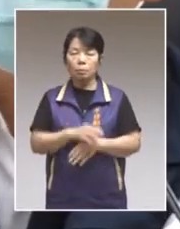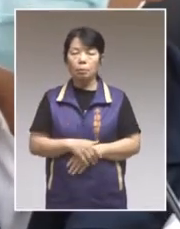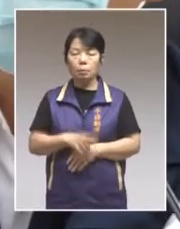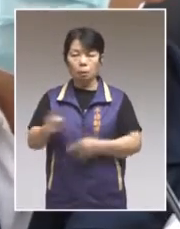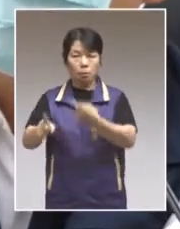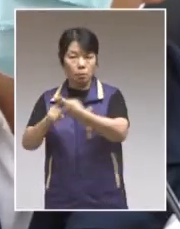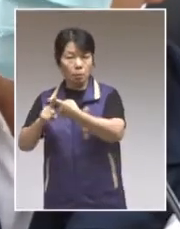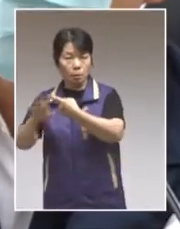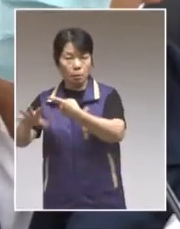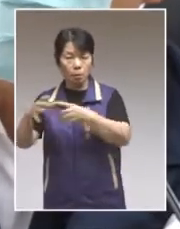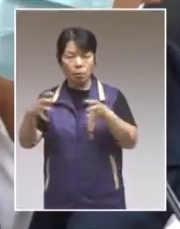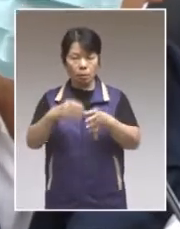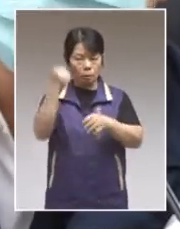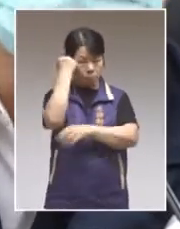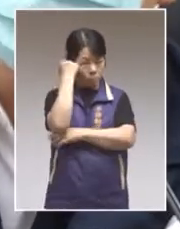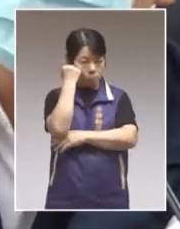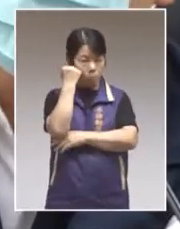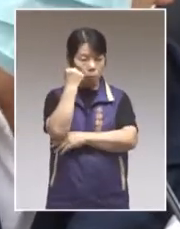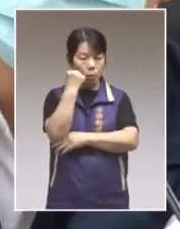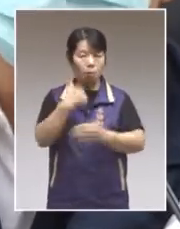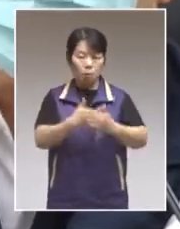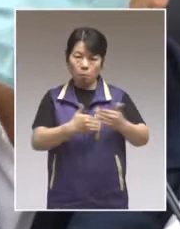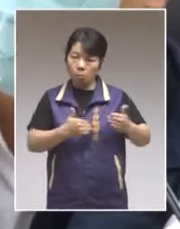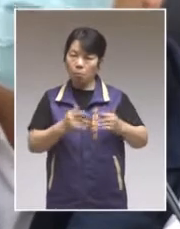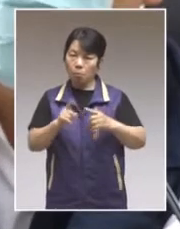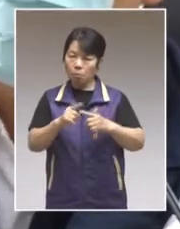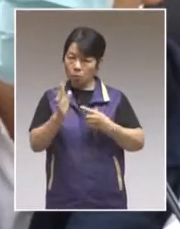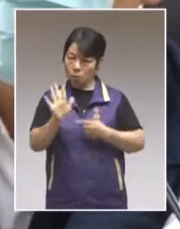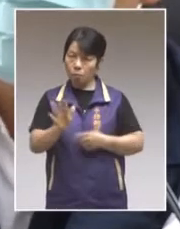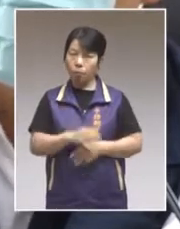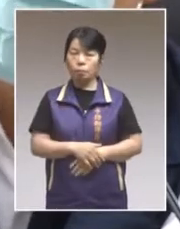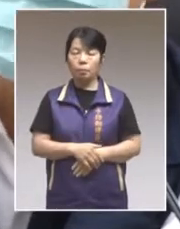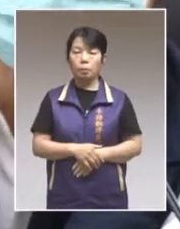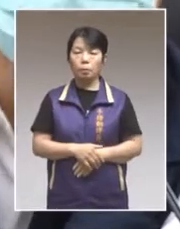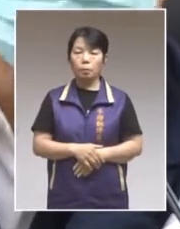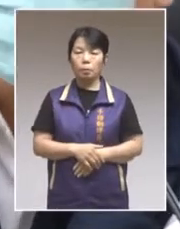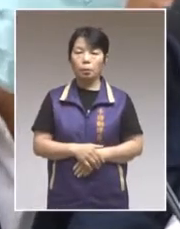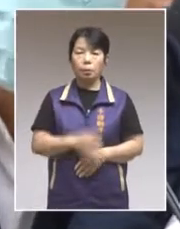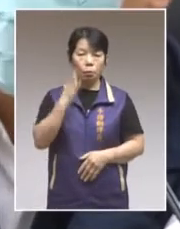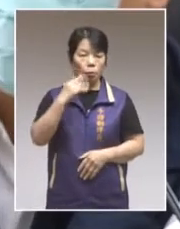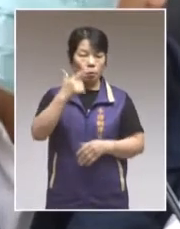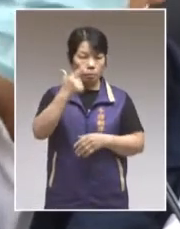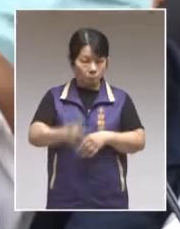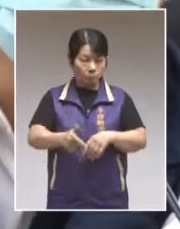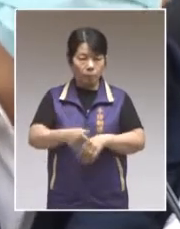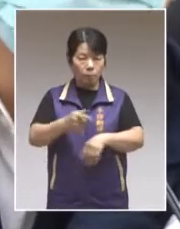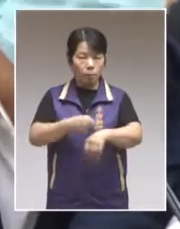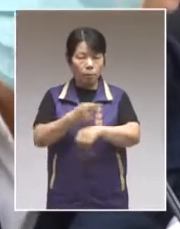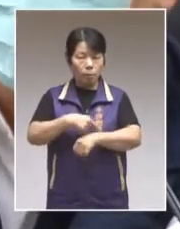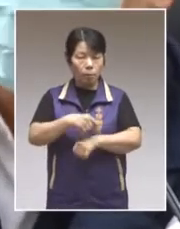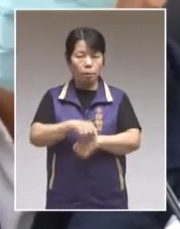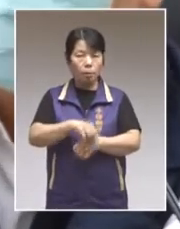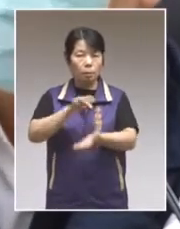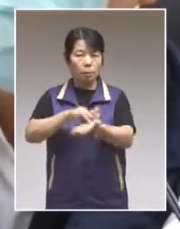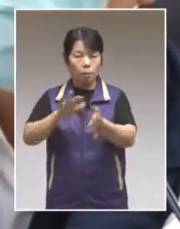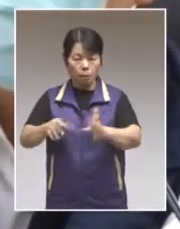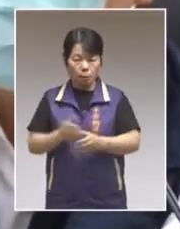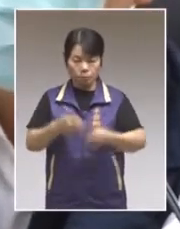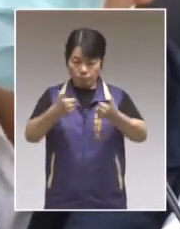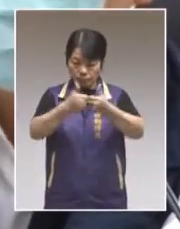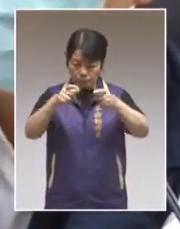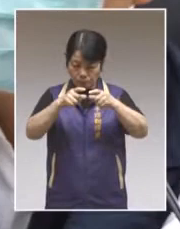可能是同住的同住居家隔离者哈。那这个部分将我们的慢性处方签、我们的健保卡拍照，